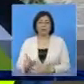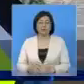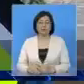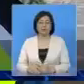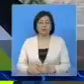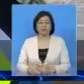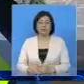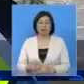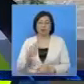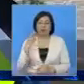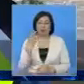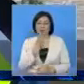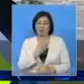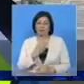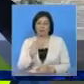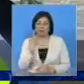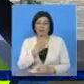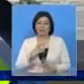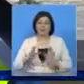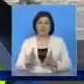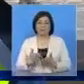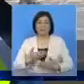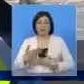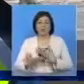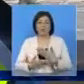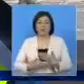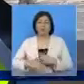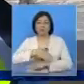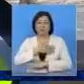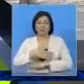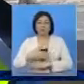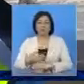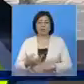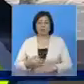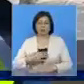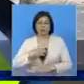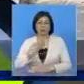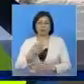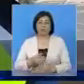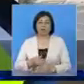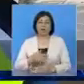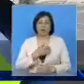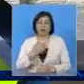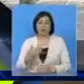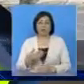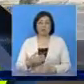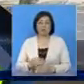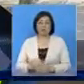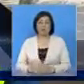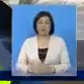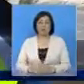в нетрезвом состоянии ходят по улице, и это как-то пугает, и хотим сделать мир лучше.